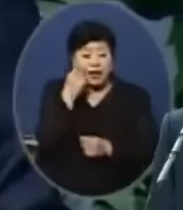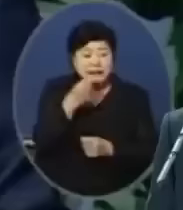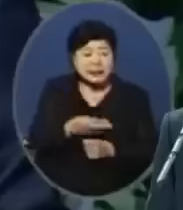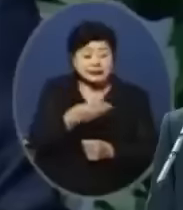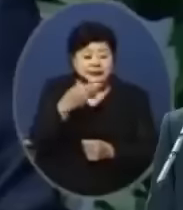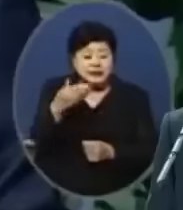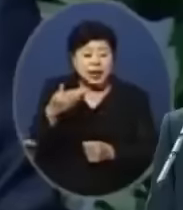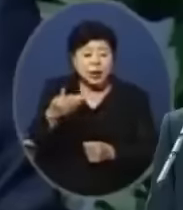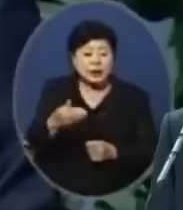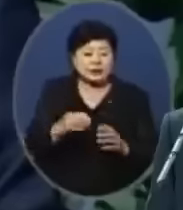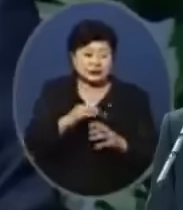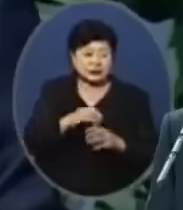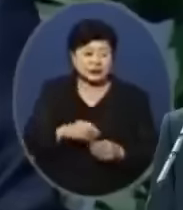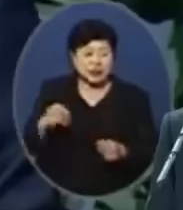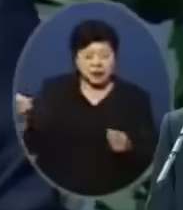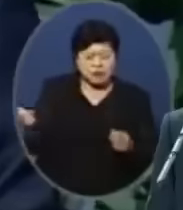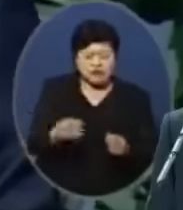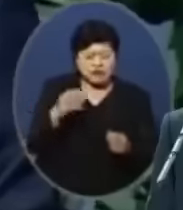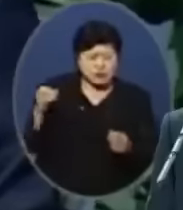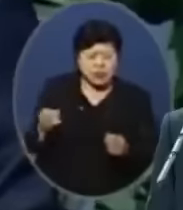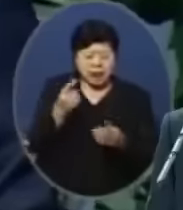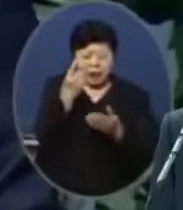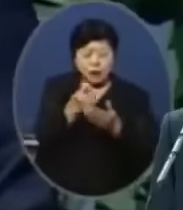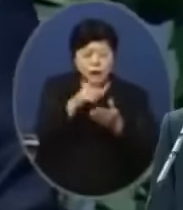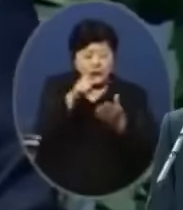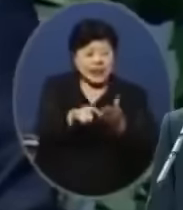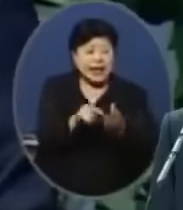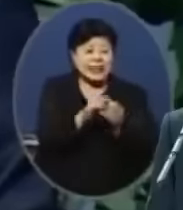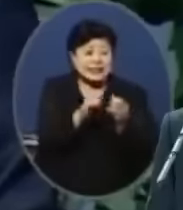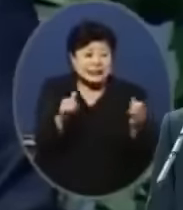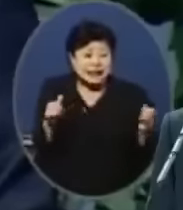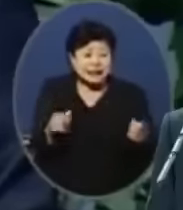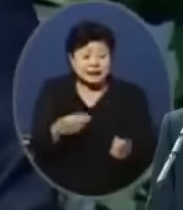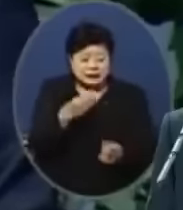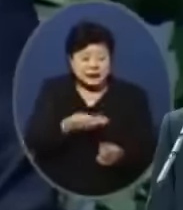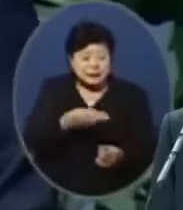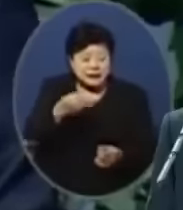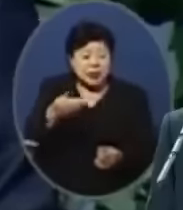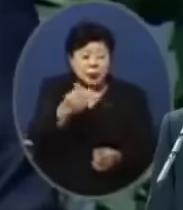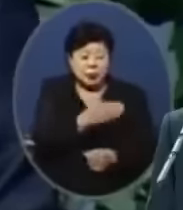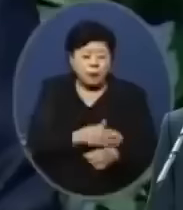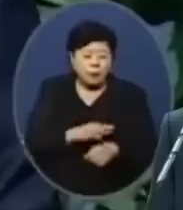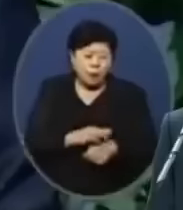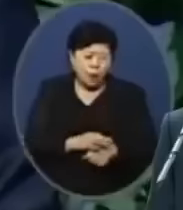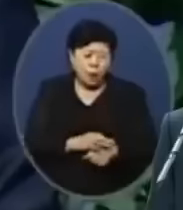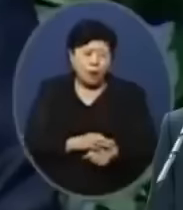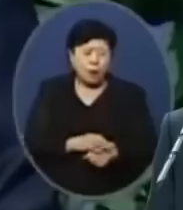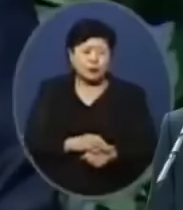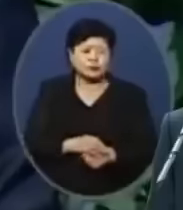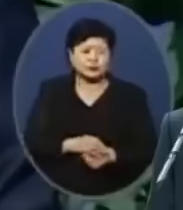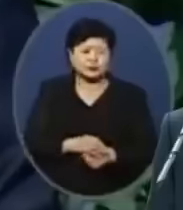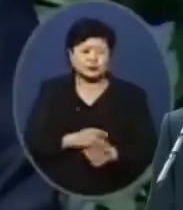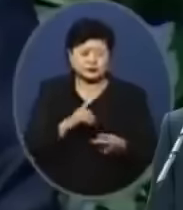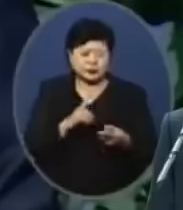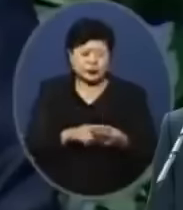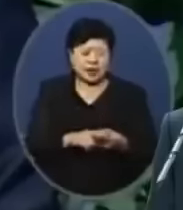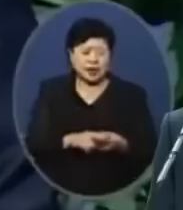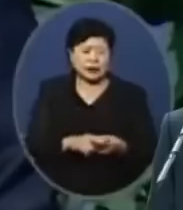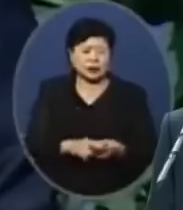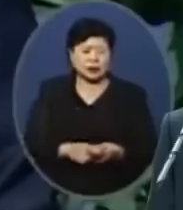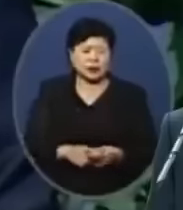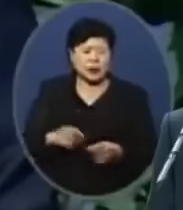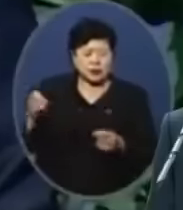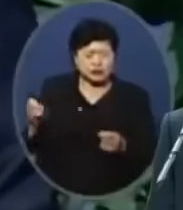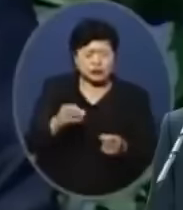3차원의 풍랑의 세계가 휘몰아치니까 인간은 3차원인 육체적인 인간은 그게 휘말려 들어갈 수밖에 없는